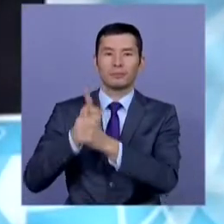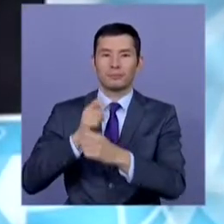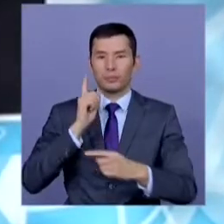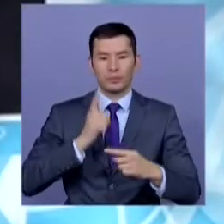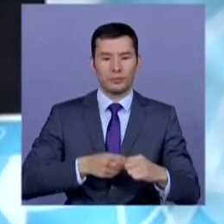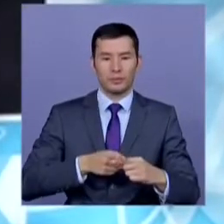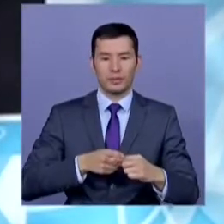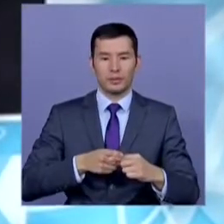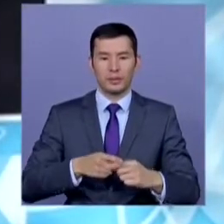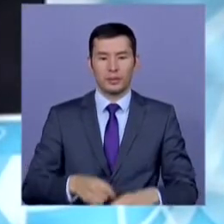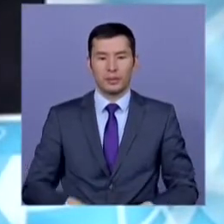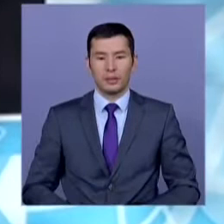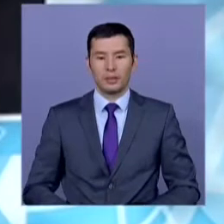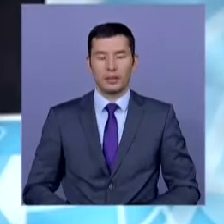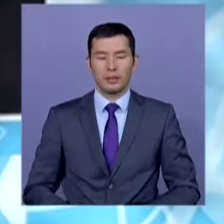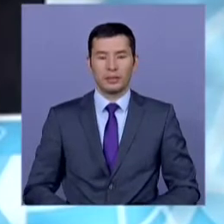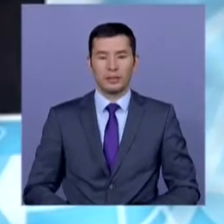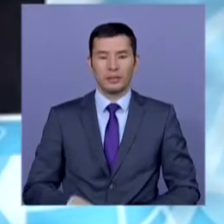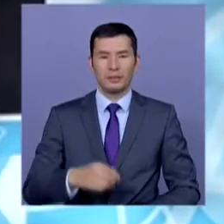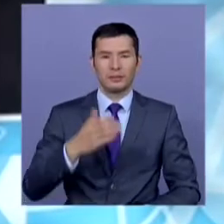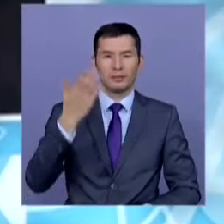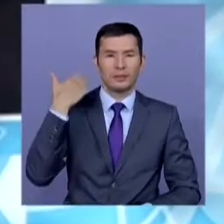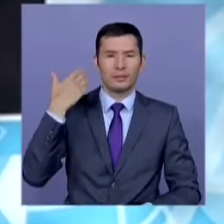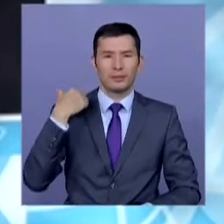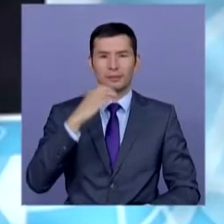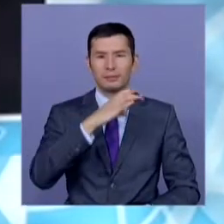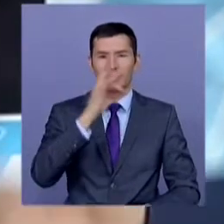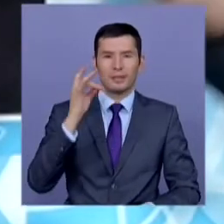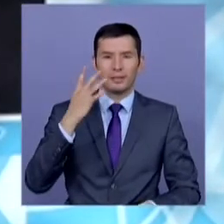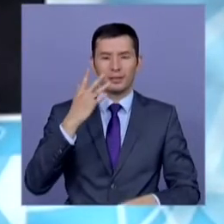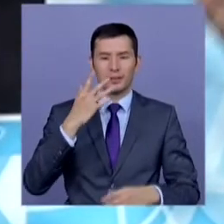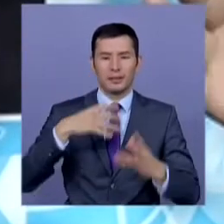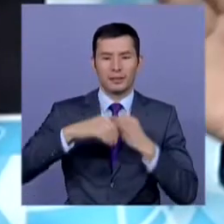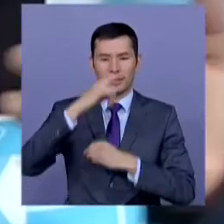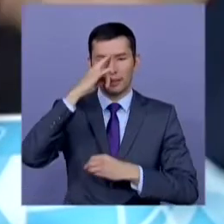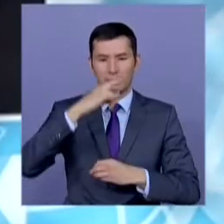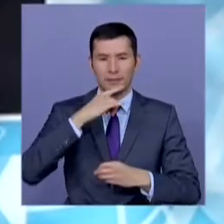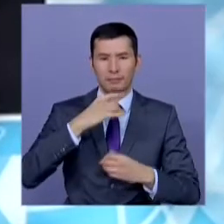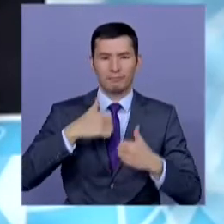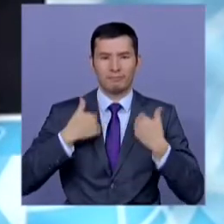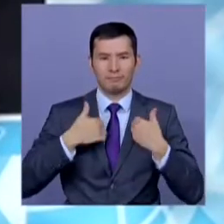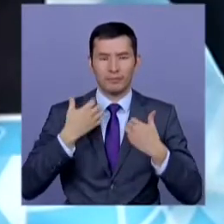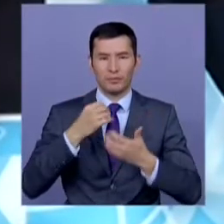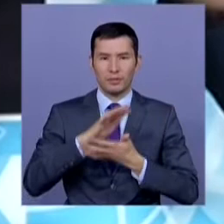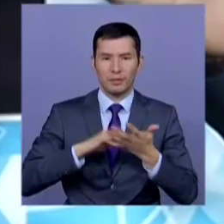қара түнектен кейінгі біздің қазақ сенің арғы тегін алып